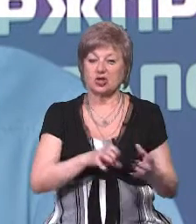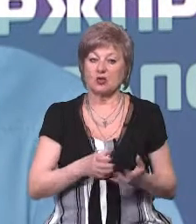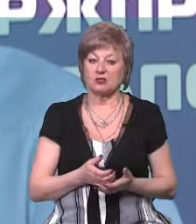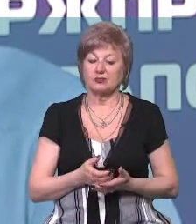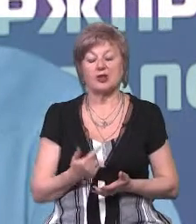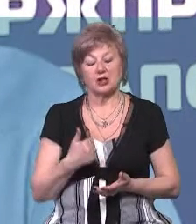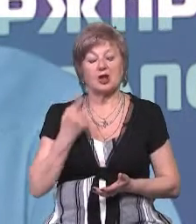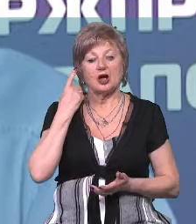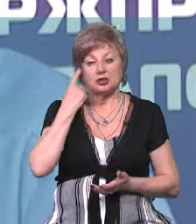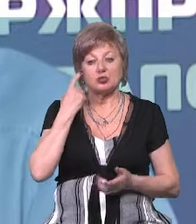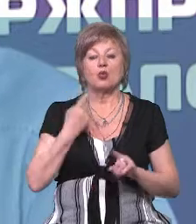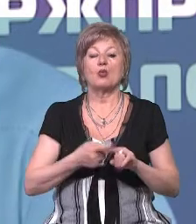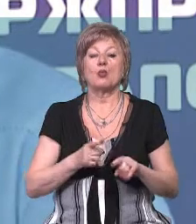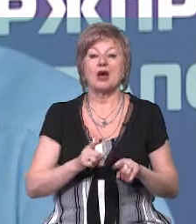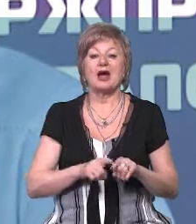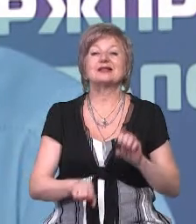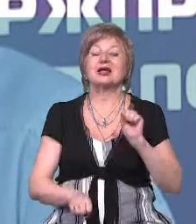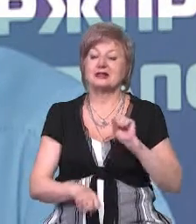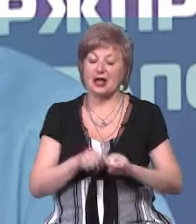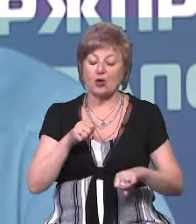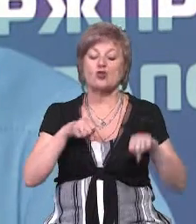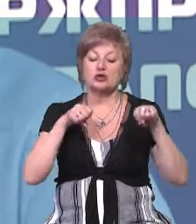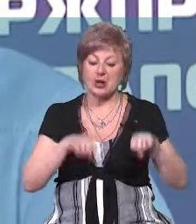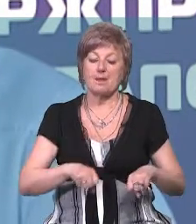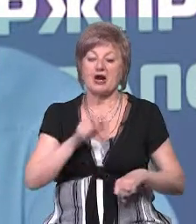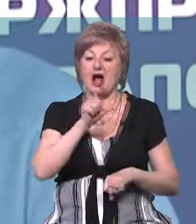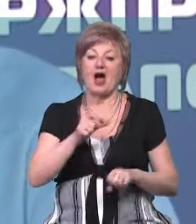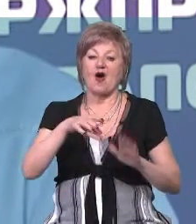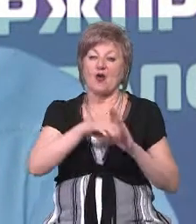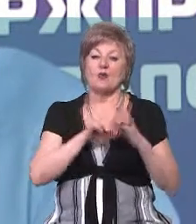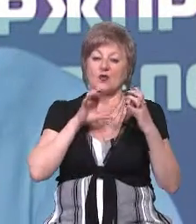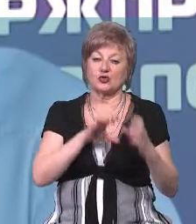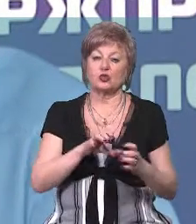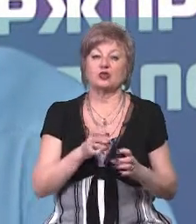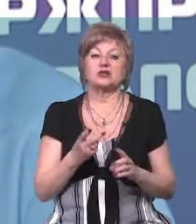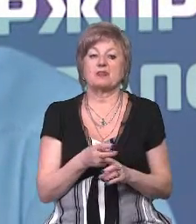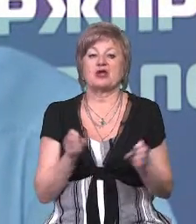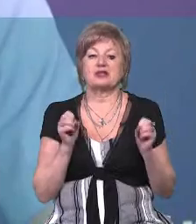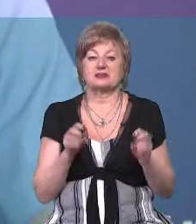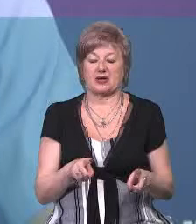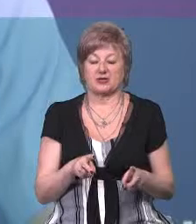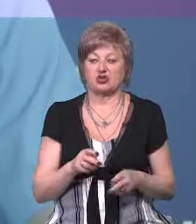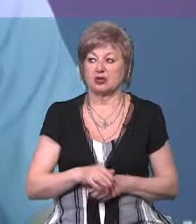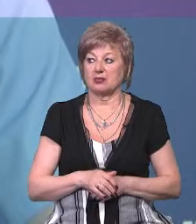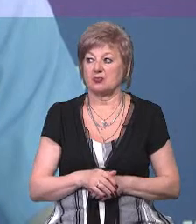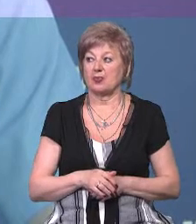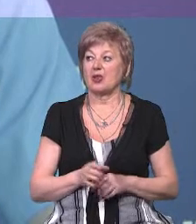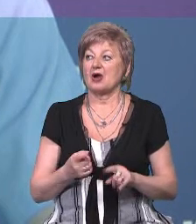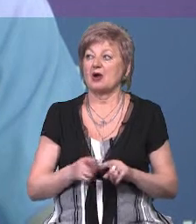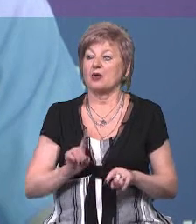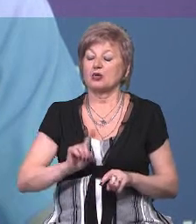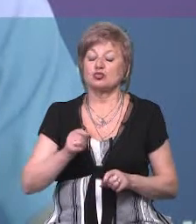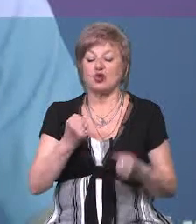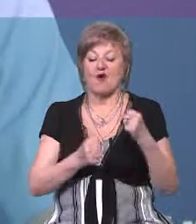Я думаю, що це є порушенням прав пасажирів в частині безпечності перевезення. Тому що водій